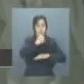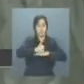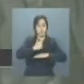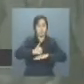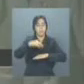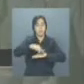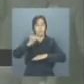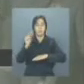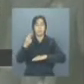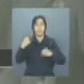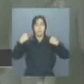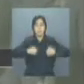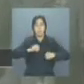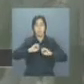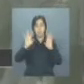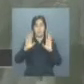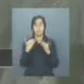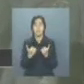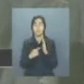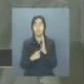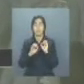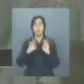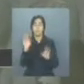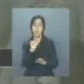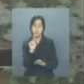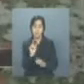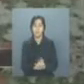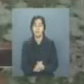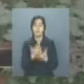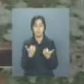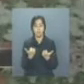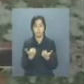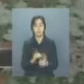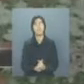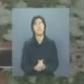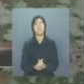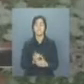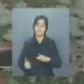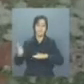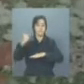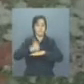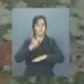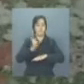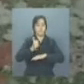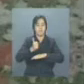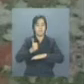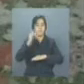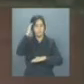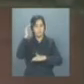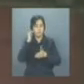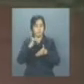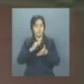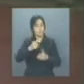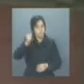แหน่งหนึ่งและเป็นสัญญาณที่บ่งชี้ชัดเจนว่านายคิมจองอุนจะได้ขึ้นเป็นผู้นำสูงสุดของเกาหลีเหนือแน่นอน